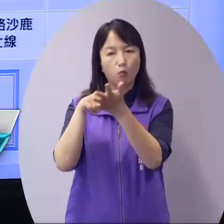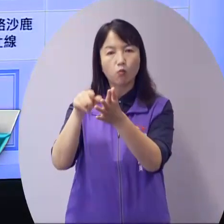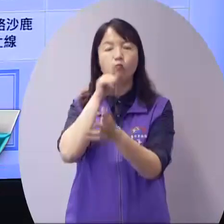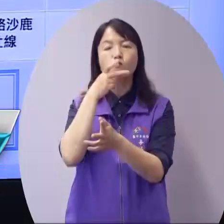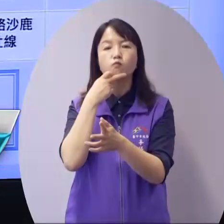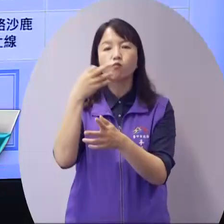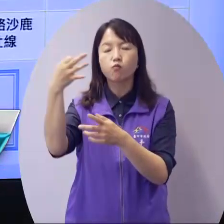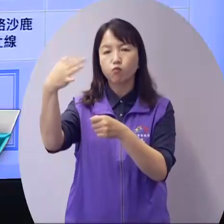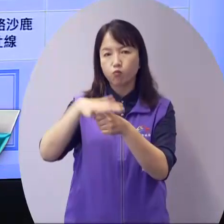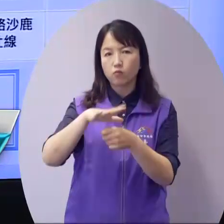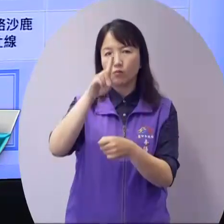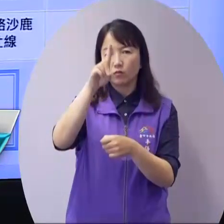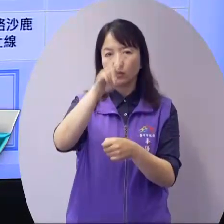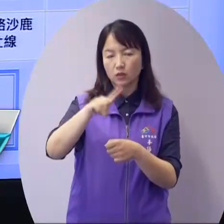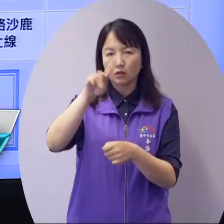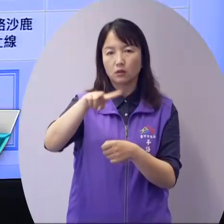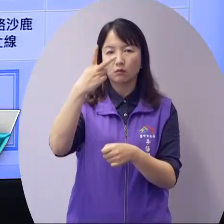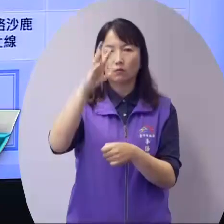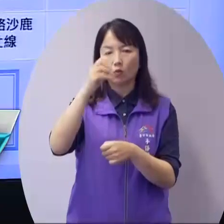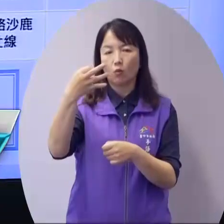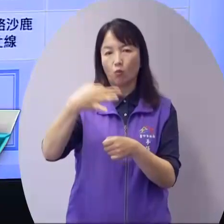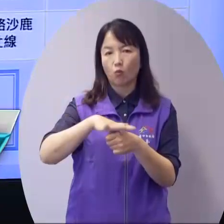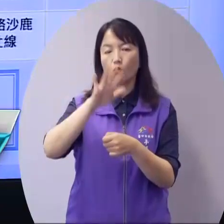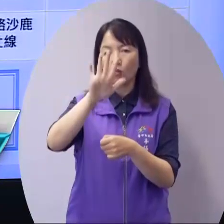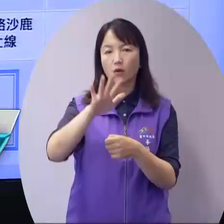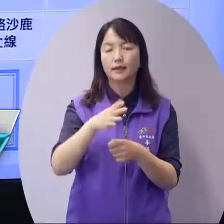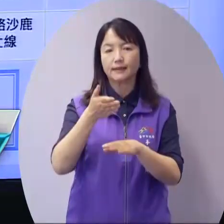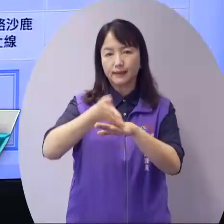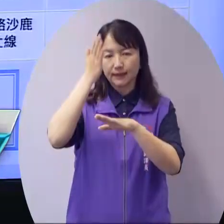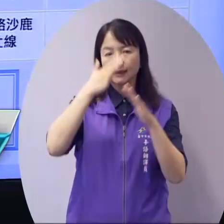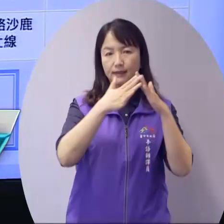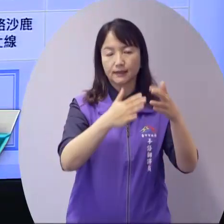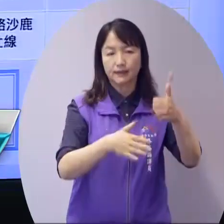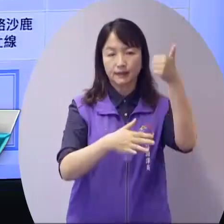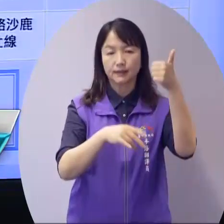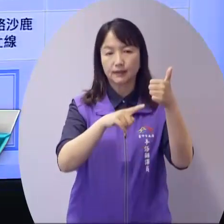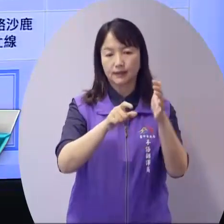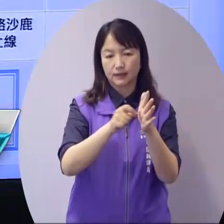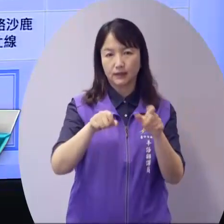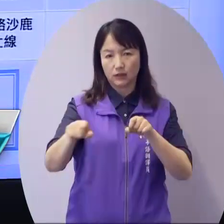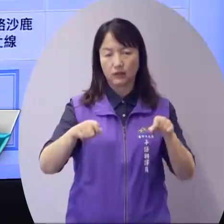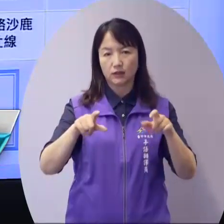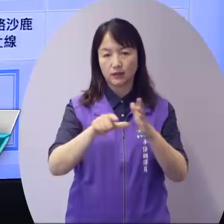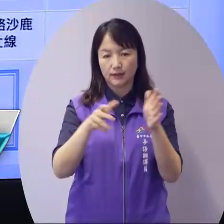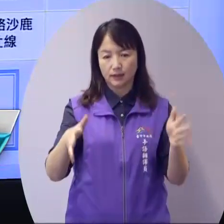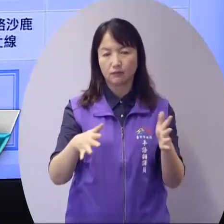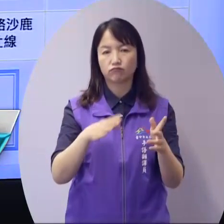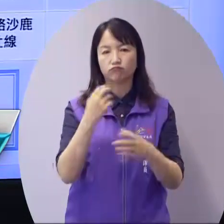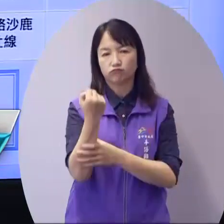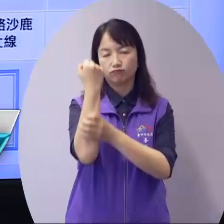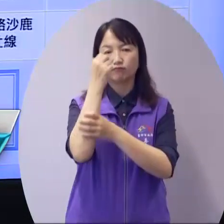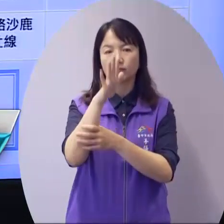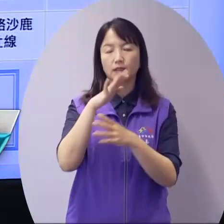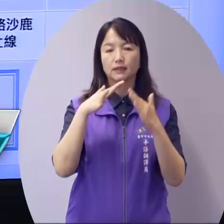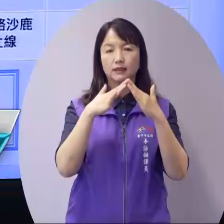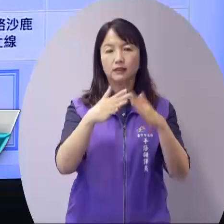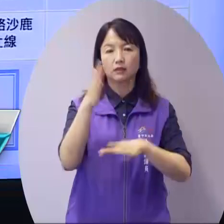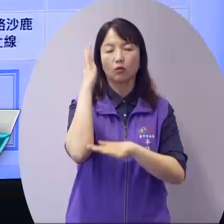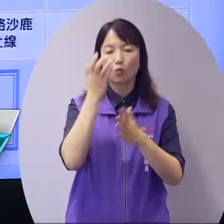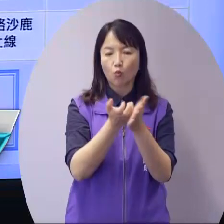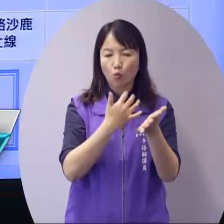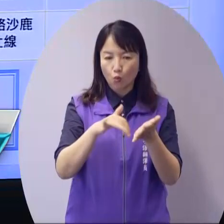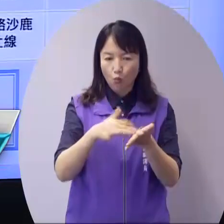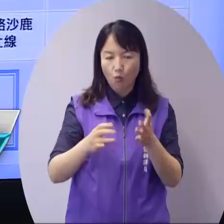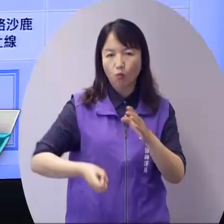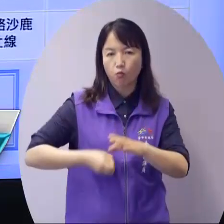的1200余万元的这个相关的补助。那也感谢市长，事实上在这个计划里面大力支持，那在市政府的相关的预算里